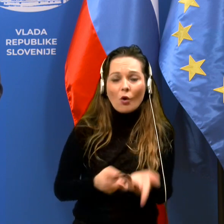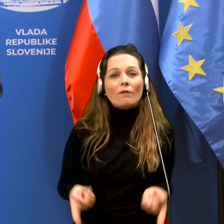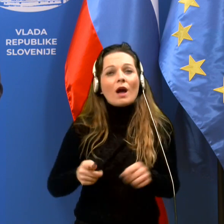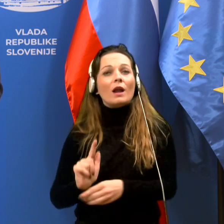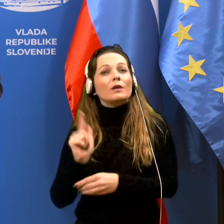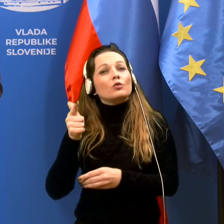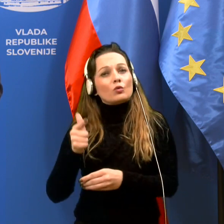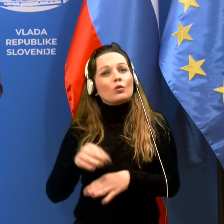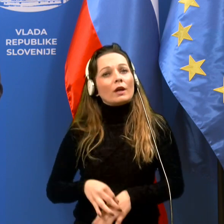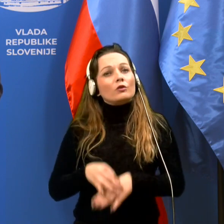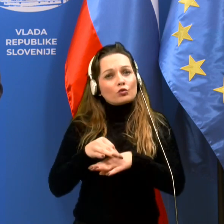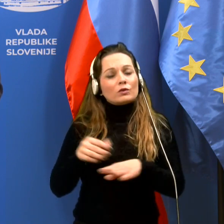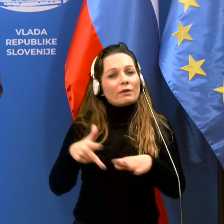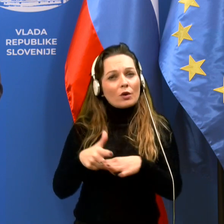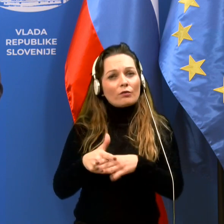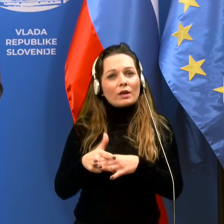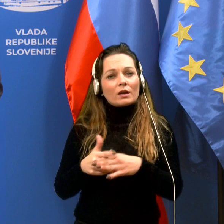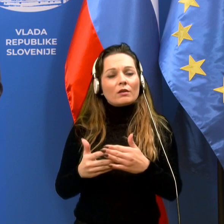druge čustvene ovire učencev.